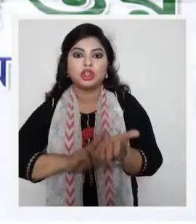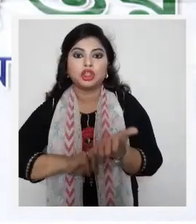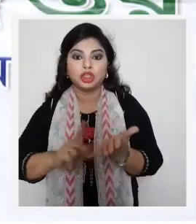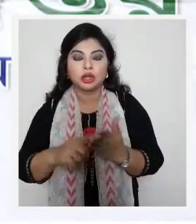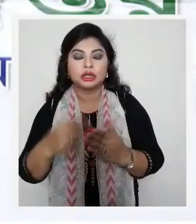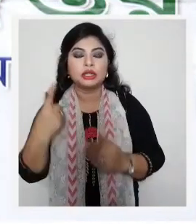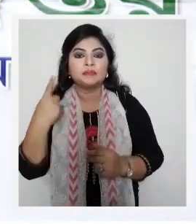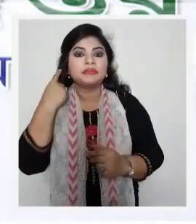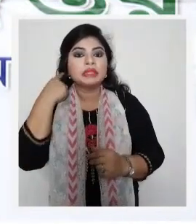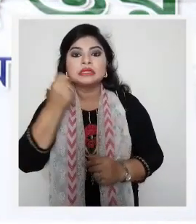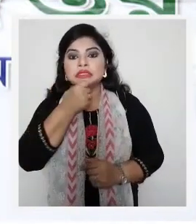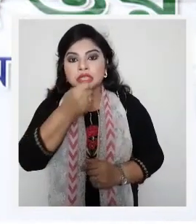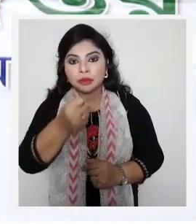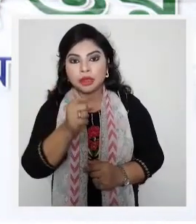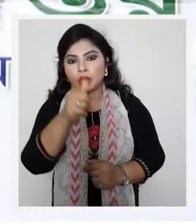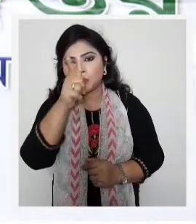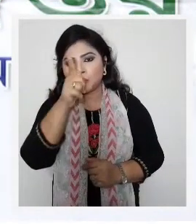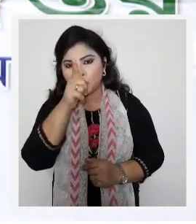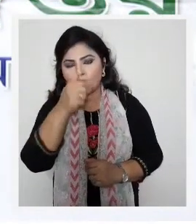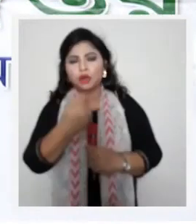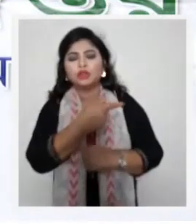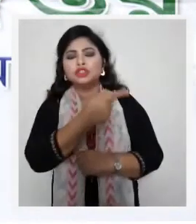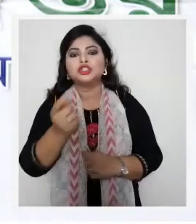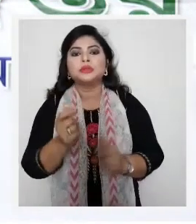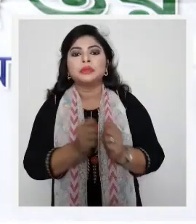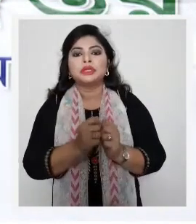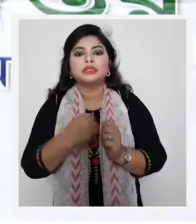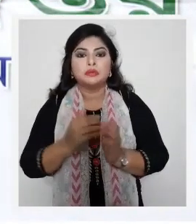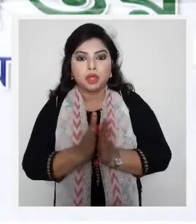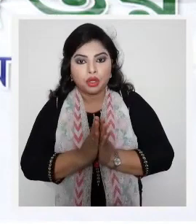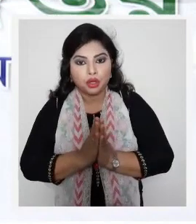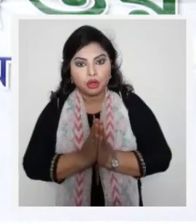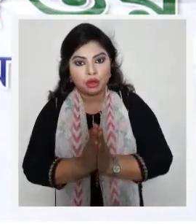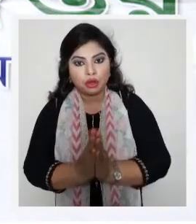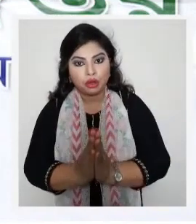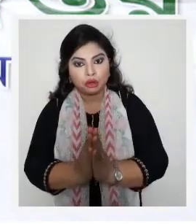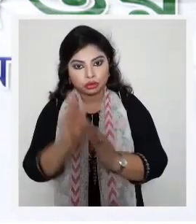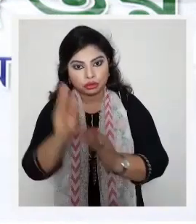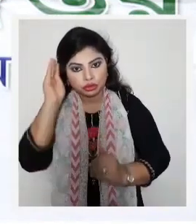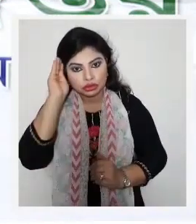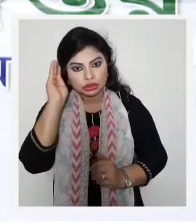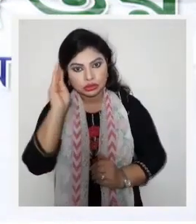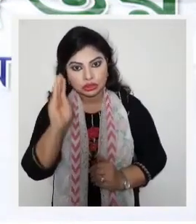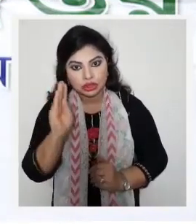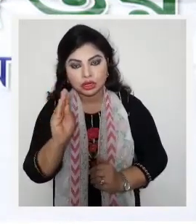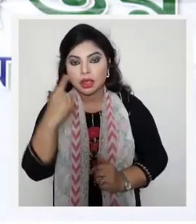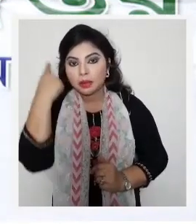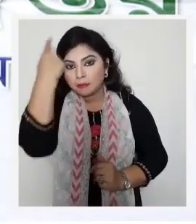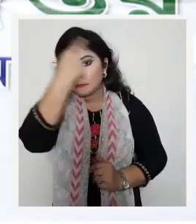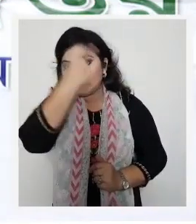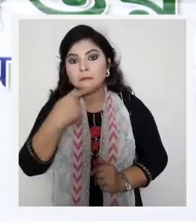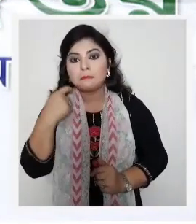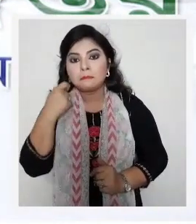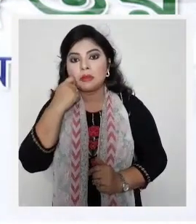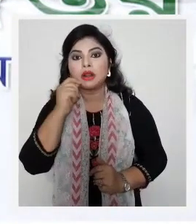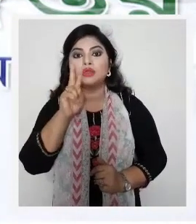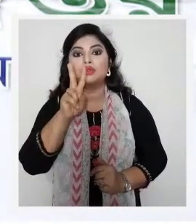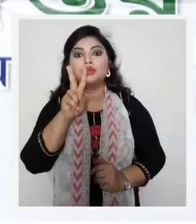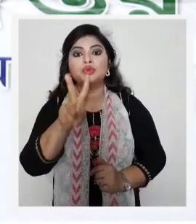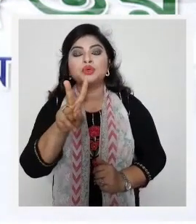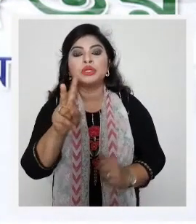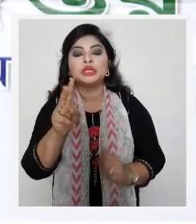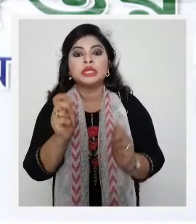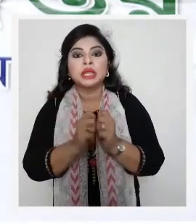সংক্রমণে ঝুঁকিমুক্ত থাকুন। সকল স্বেচ্ছাসেবী সংগঠন, উন্নয়ন সহযোগী, জনপ্রতিনিধি, বিত্তশালী সকলের